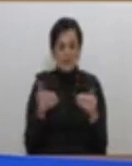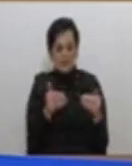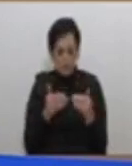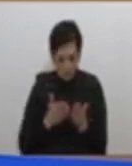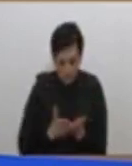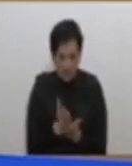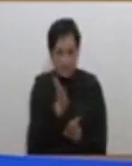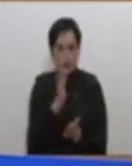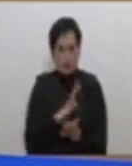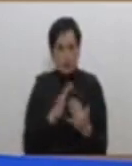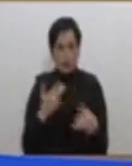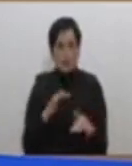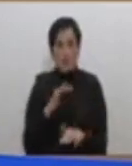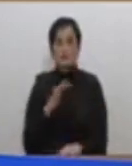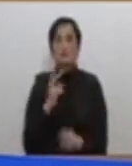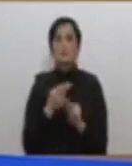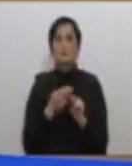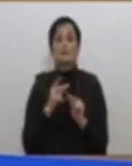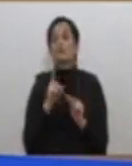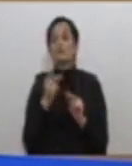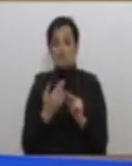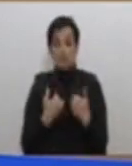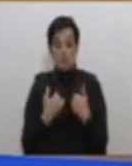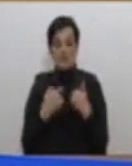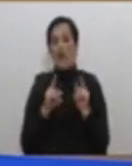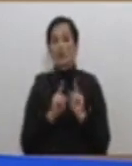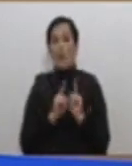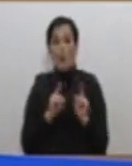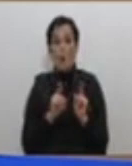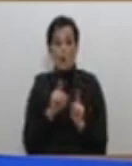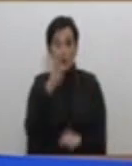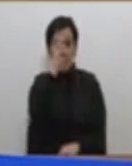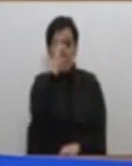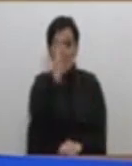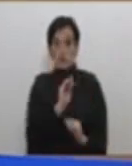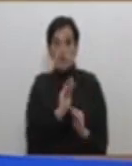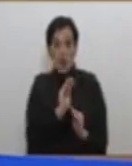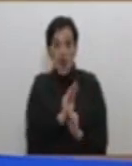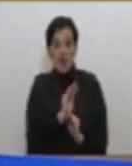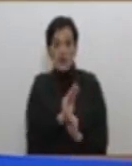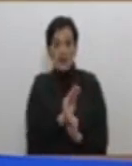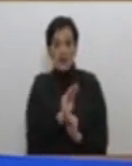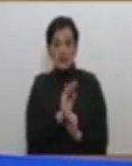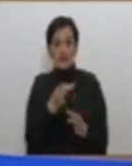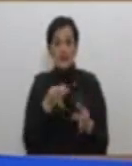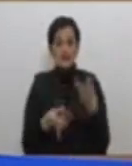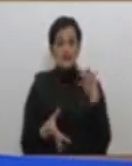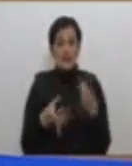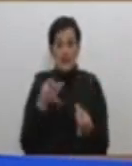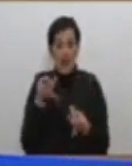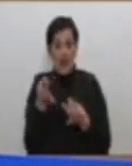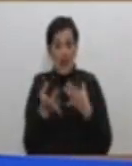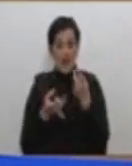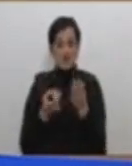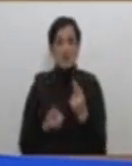გადალახული. Nishandobliuia, რომ ის რისთვისაც ჩვენი ოპონენტები ხელისუფლებას აკრიტიკებდნენ, რისთვისაც ტალახს ესროდნენ,